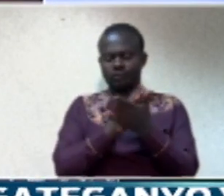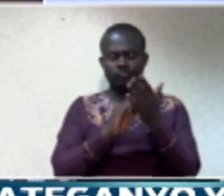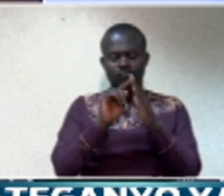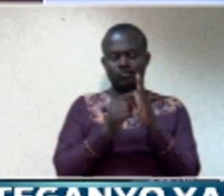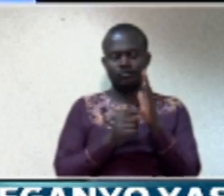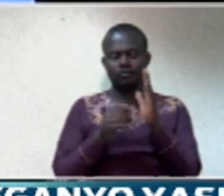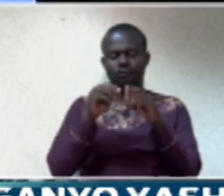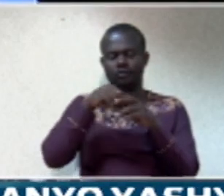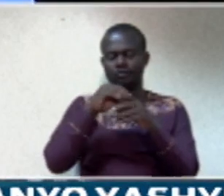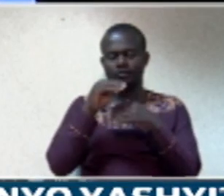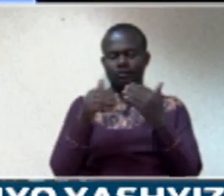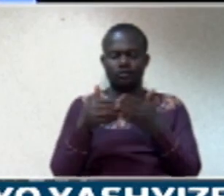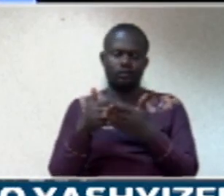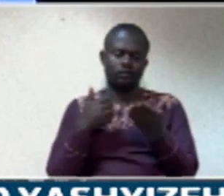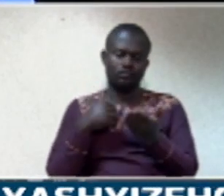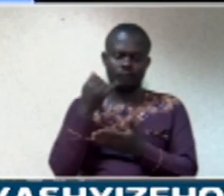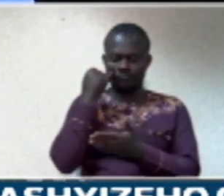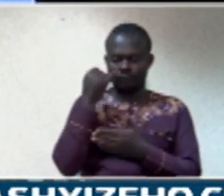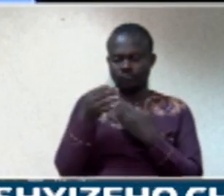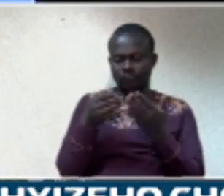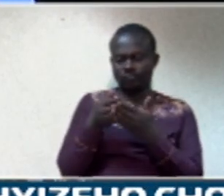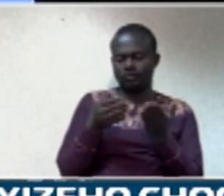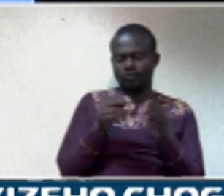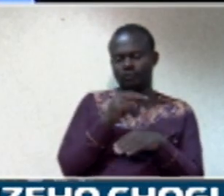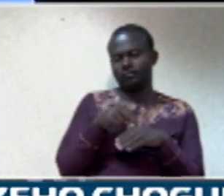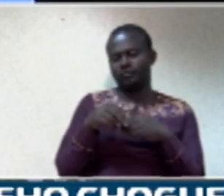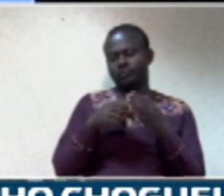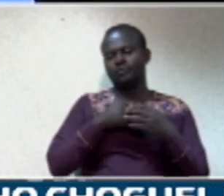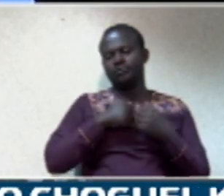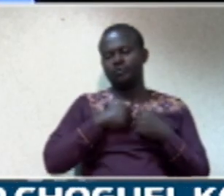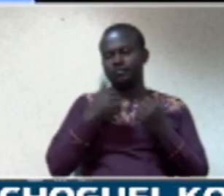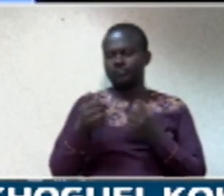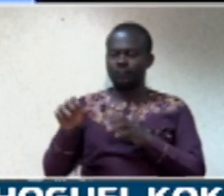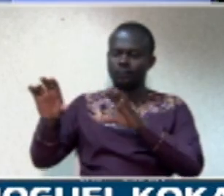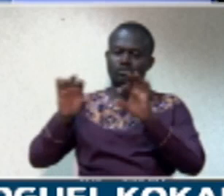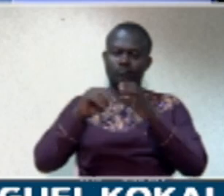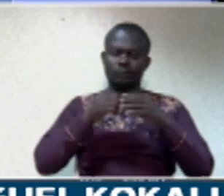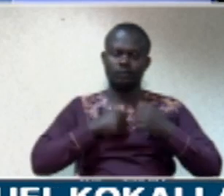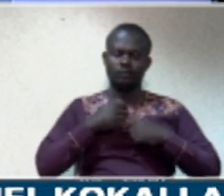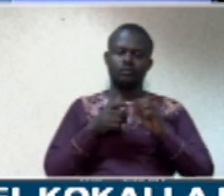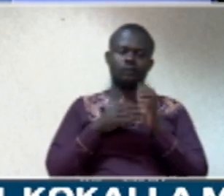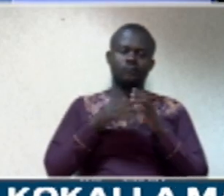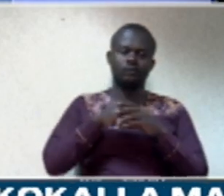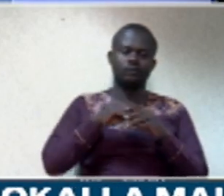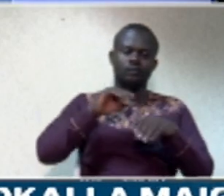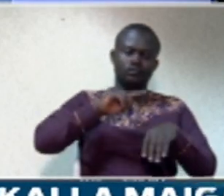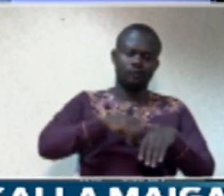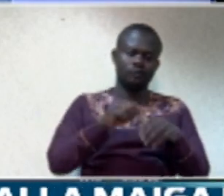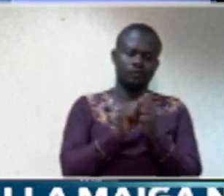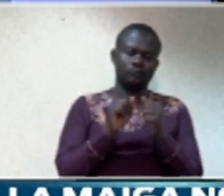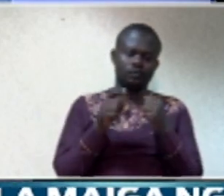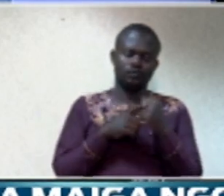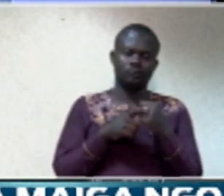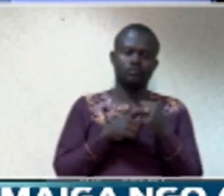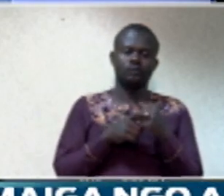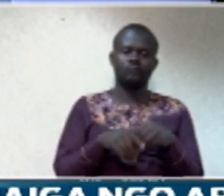zikubiyemo harimo kiyo guha ubwenegihugu nyarwanda umwana watoraguwe mu Rwanda. Harimo kandi ingingo ya 16 ivuga ku bwenegihugu